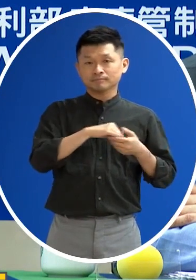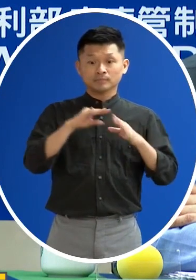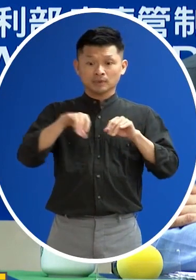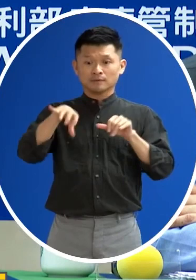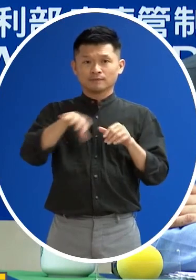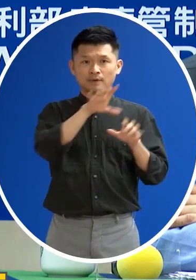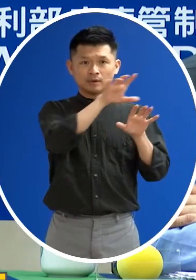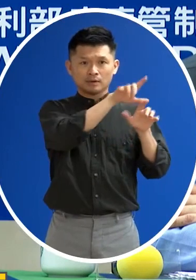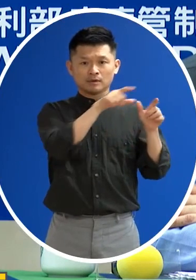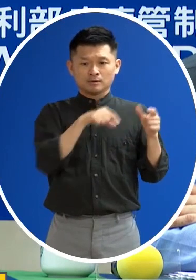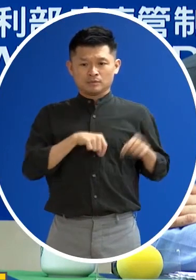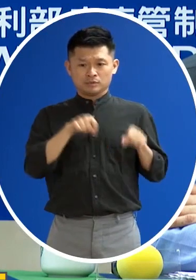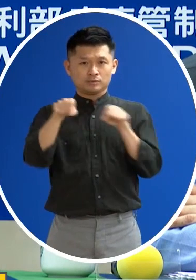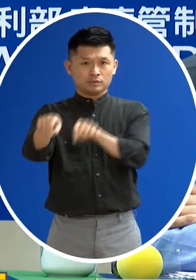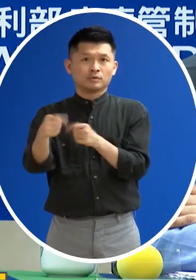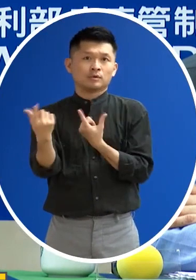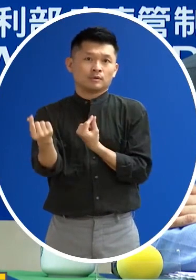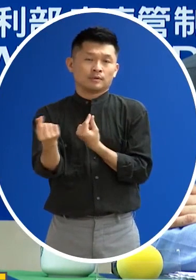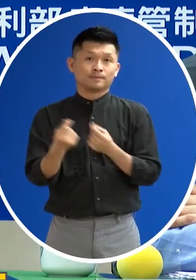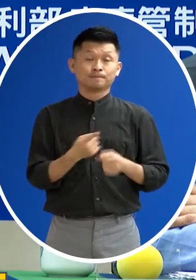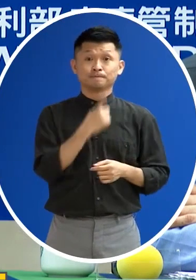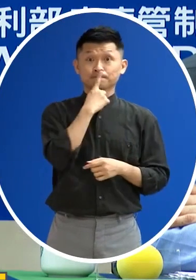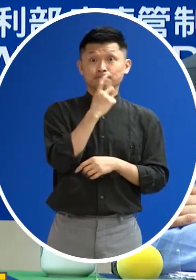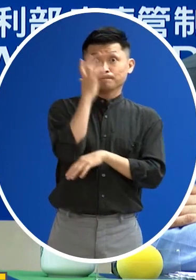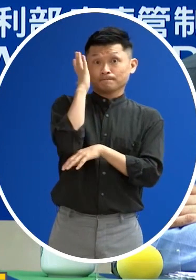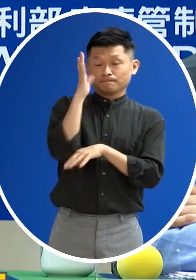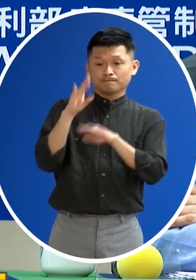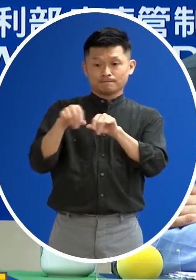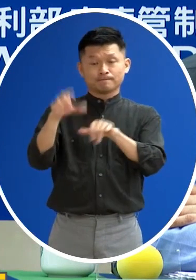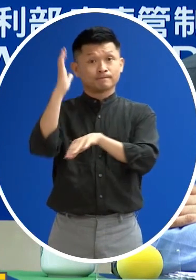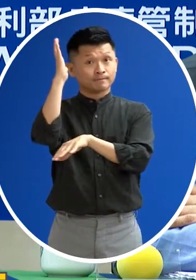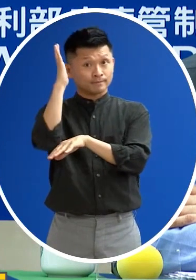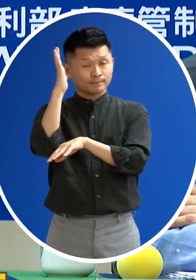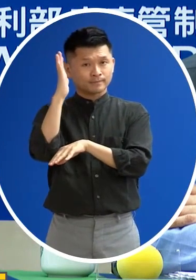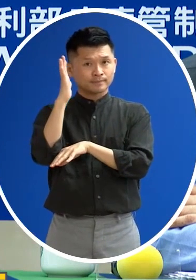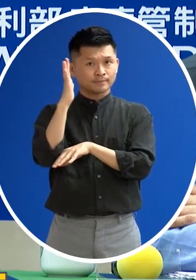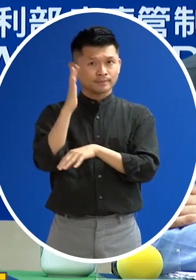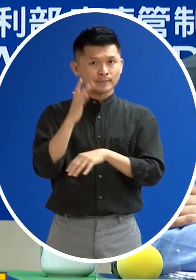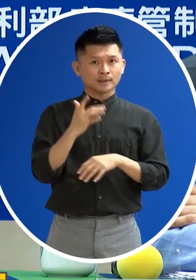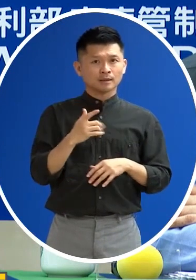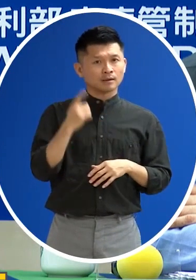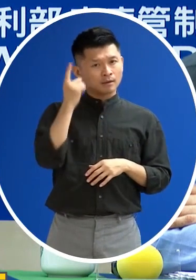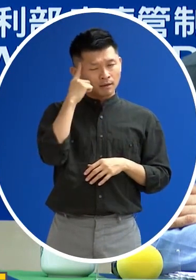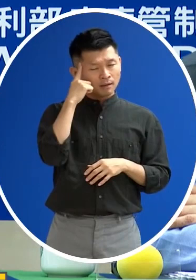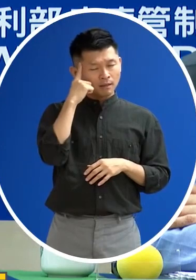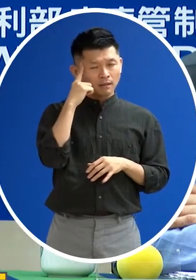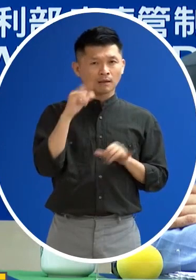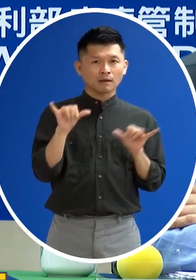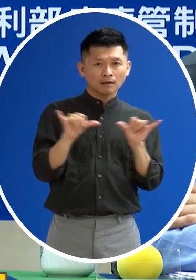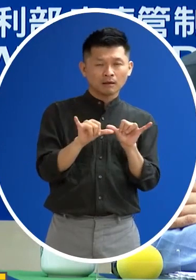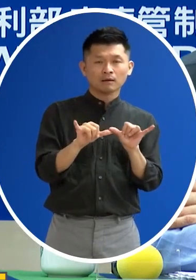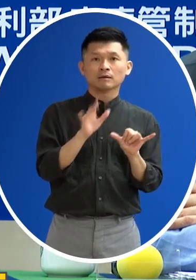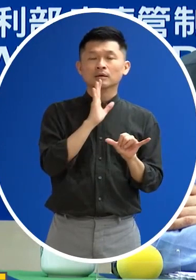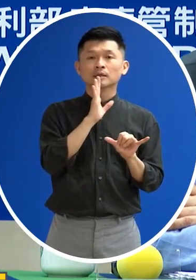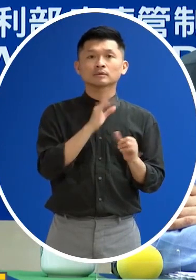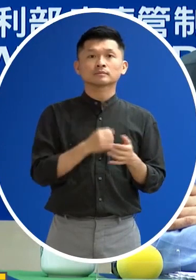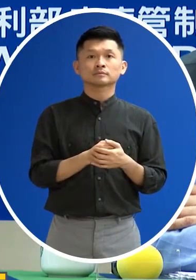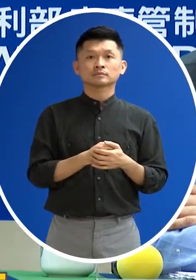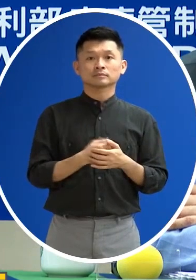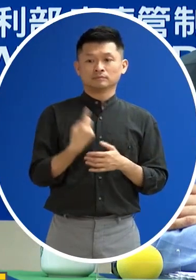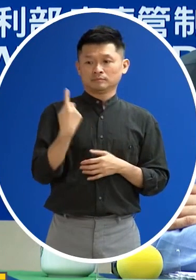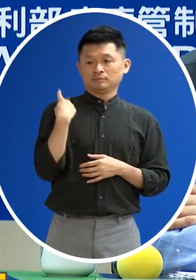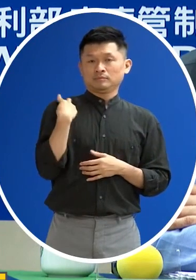形，所以我们避免这样中央地方的上面就是有这些见解不同的地方，所以我前两天也跟大家报